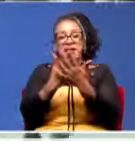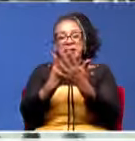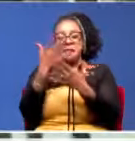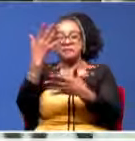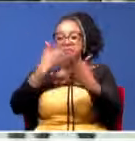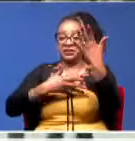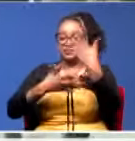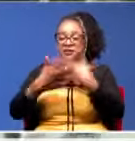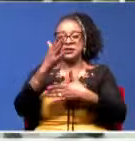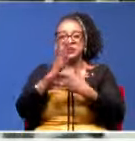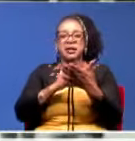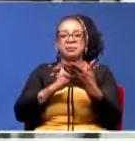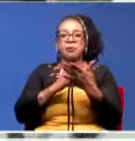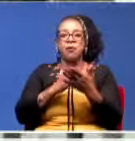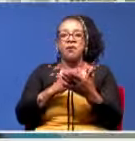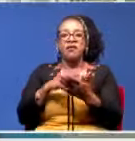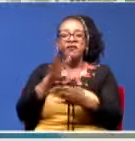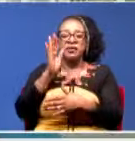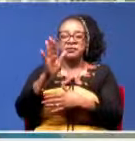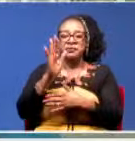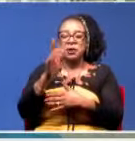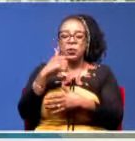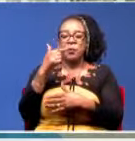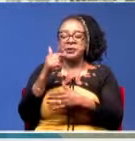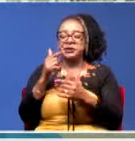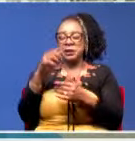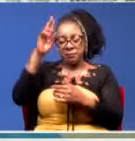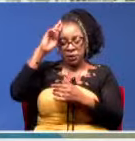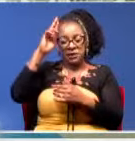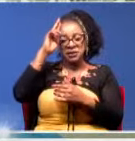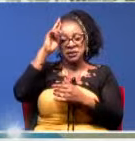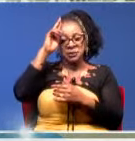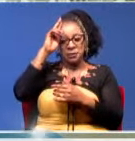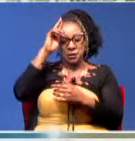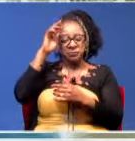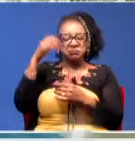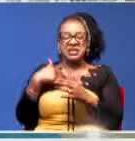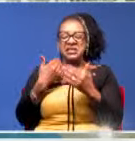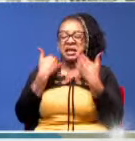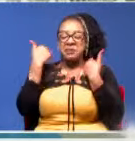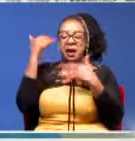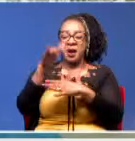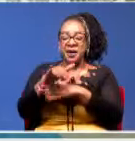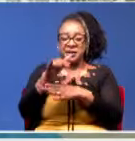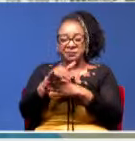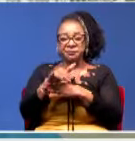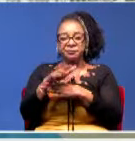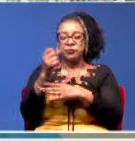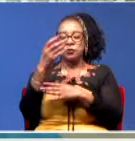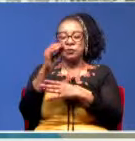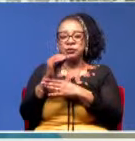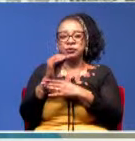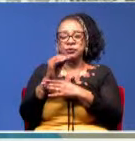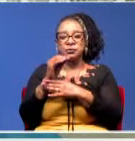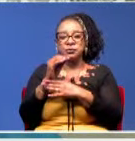some of the vices police are accused of. Usiku, mimi nilala mapema. So, kulikuwa